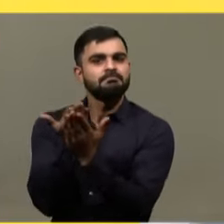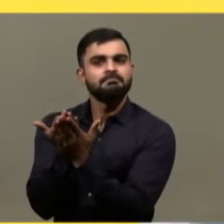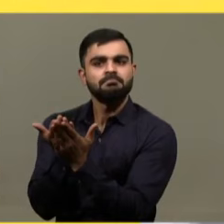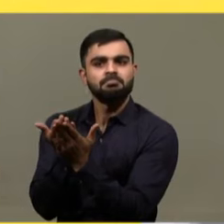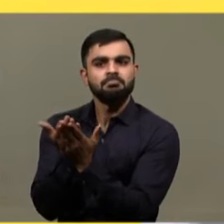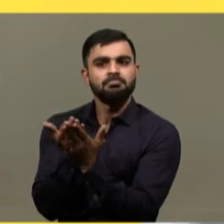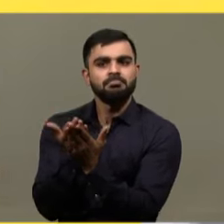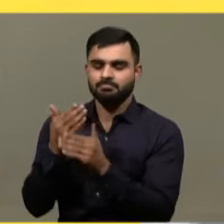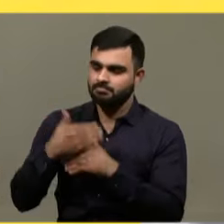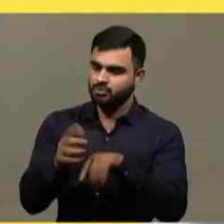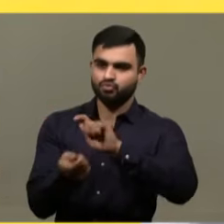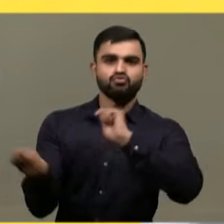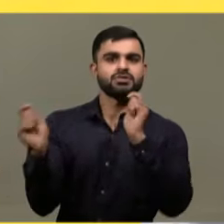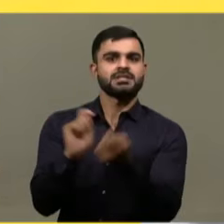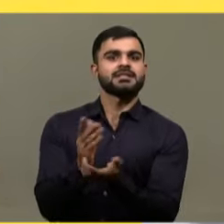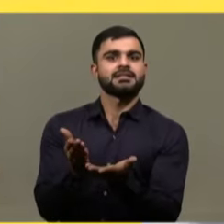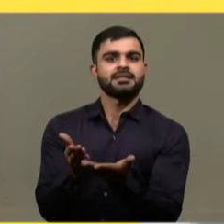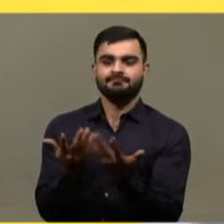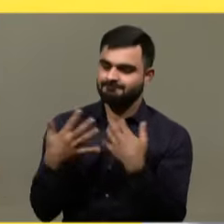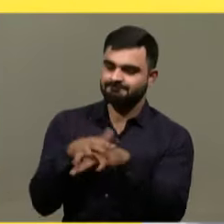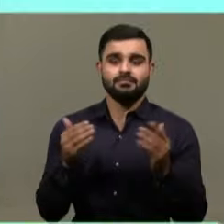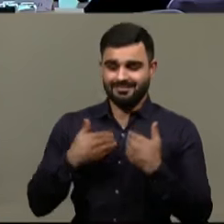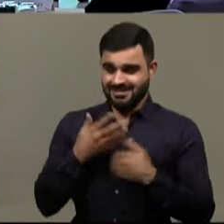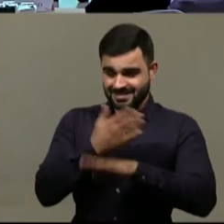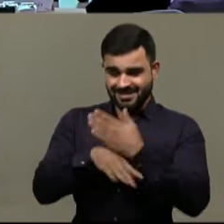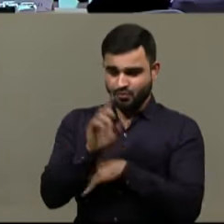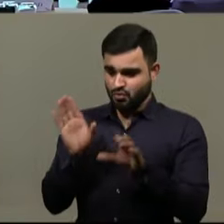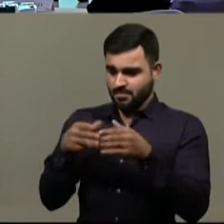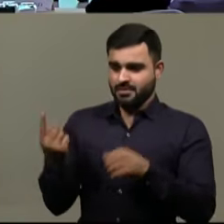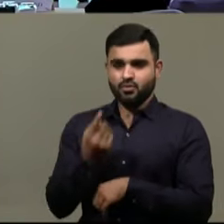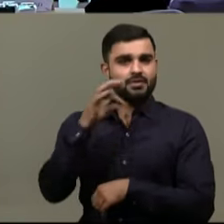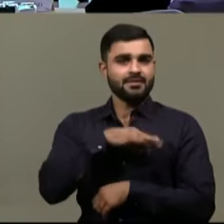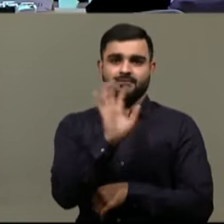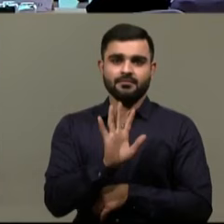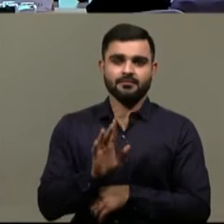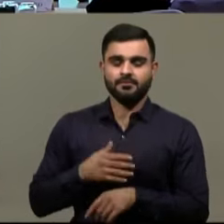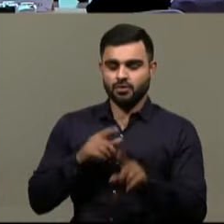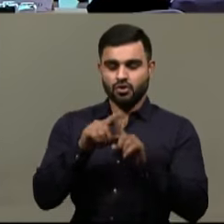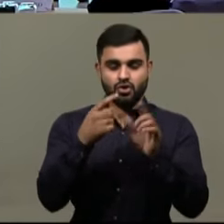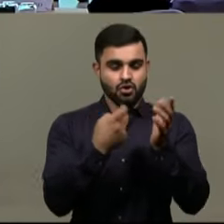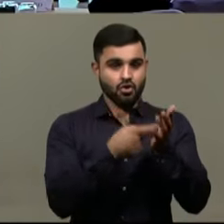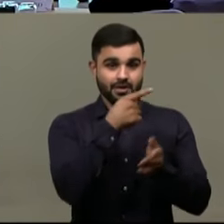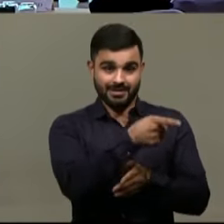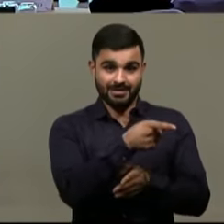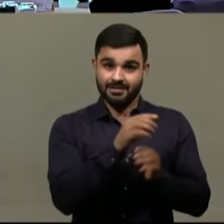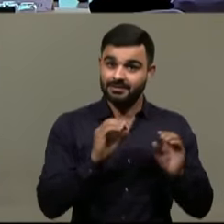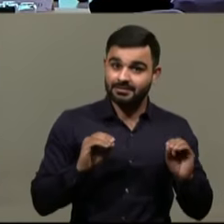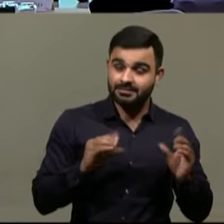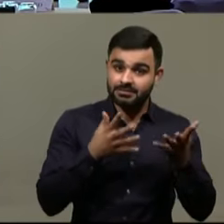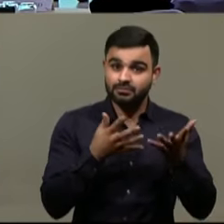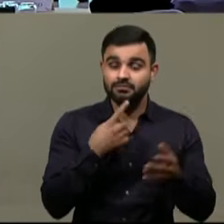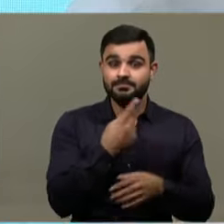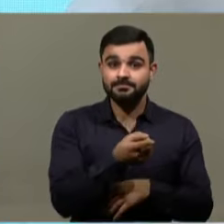व्हिच कैन परप्लुई आपने जो हक है हमारे इस वर्ग के उनके लिए काम किया